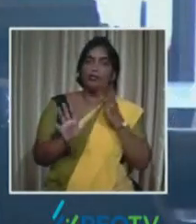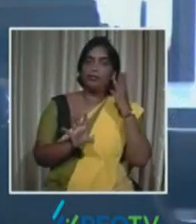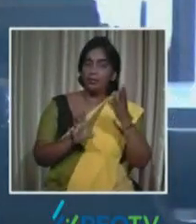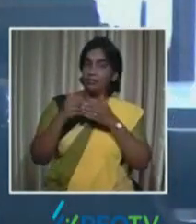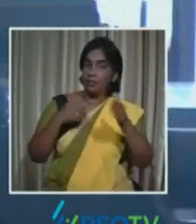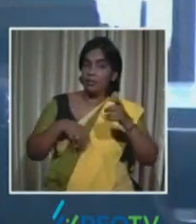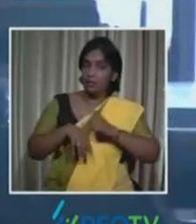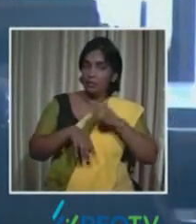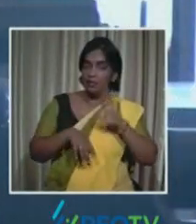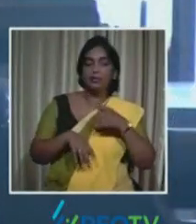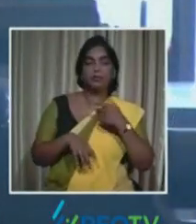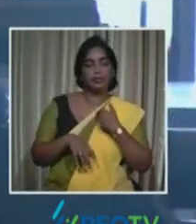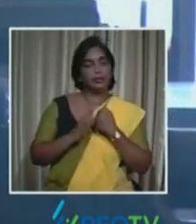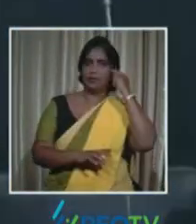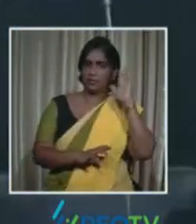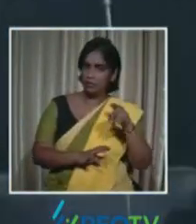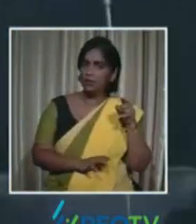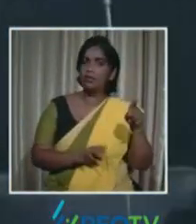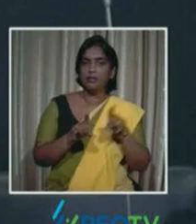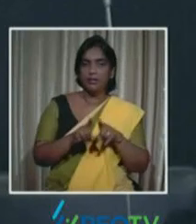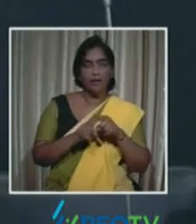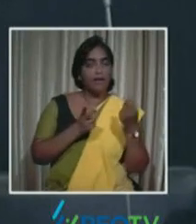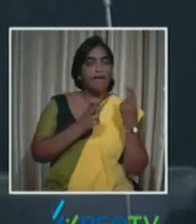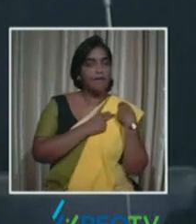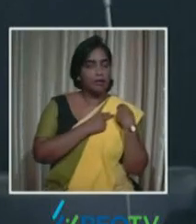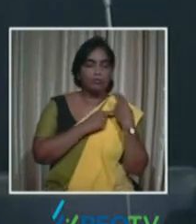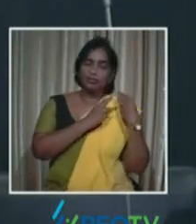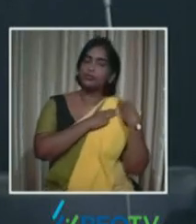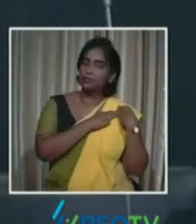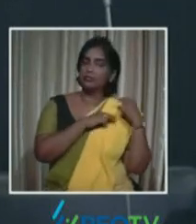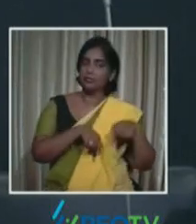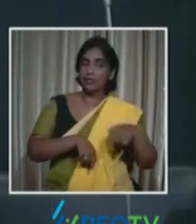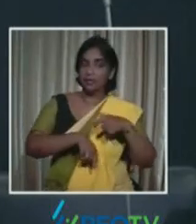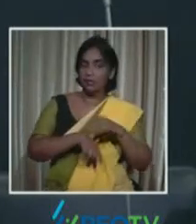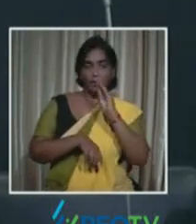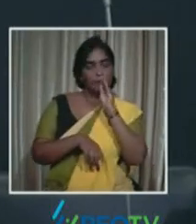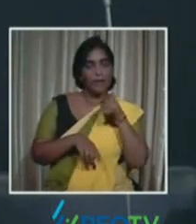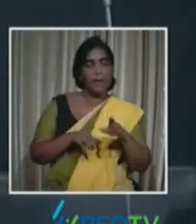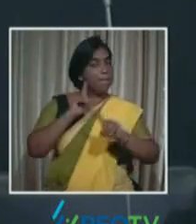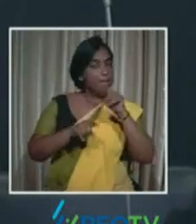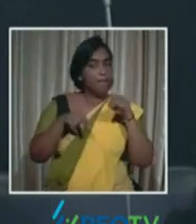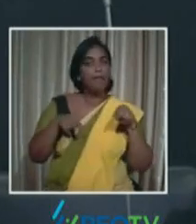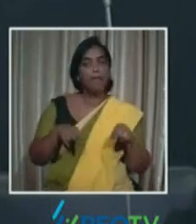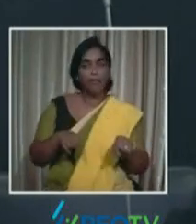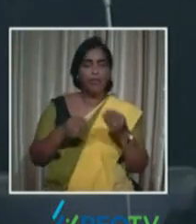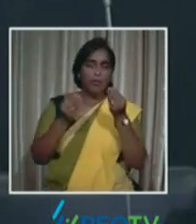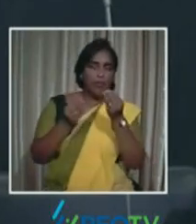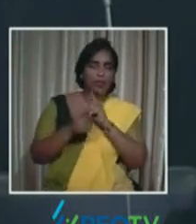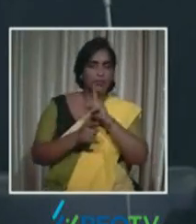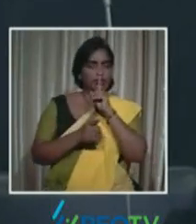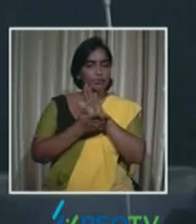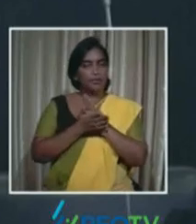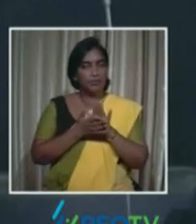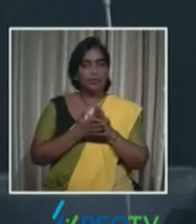මේ අවස්ථාවේදී මම ගෞරවණීය ඉල්ලා සිටිනවා. අපේ යුතුයකමක් සහ වගකීමක් තියෙනවා මේ වෙලාවේ අඩුගානේ මේ පාර්ලිමේන්තුවේ උන්චි නිශ්ශබ්දතාවයක් හරි